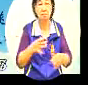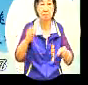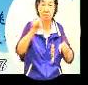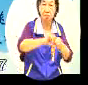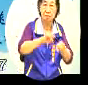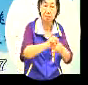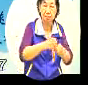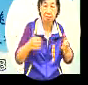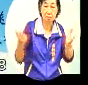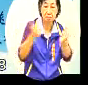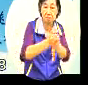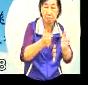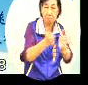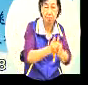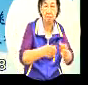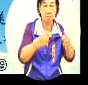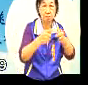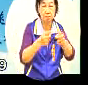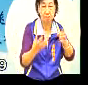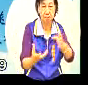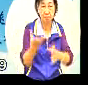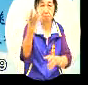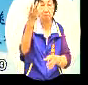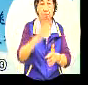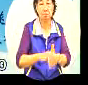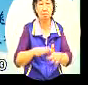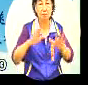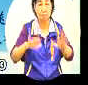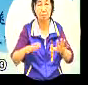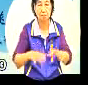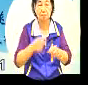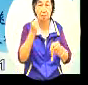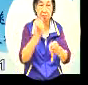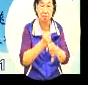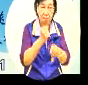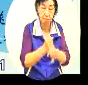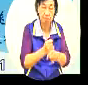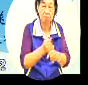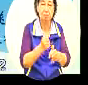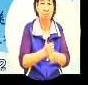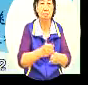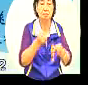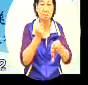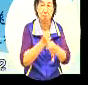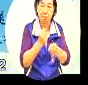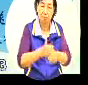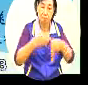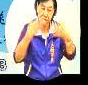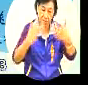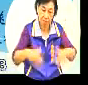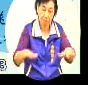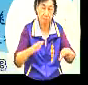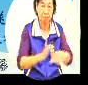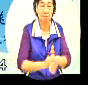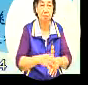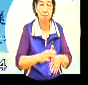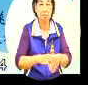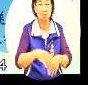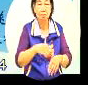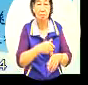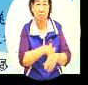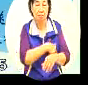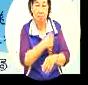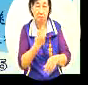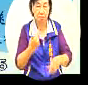数。而在现在的上下班时间以及六日的尖峰时段，应该要加